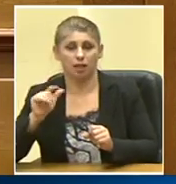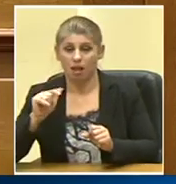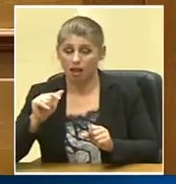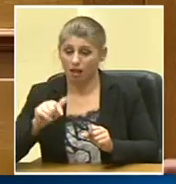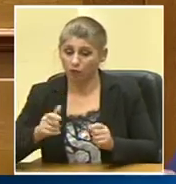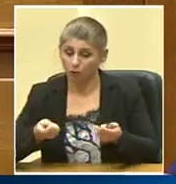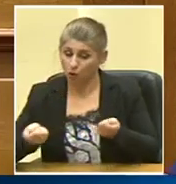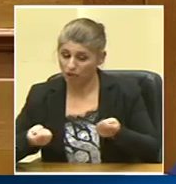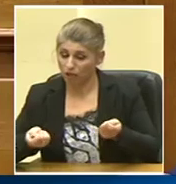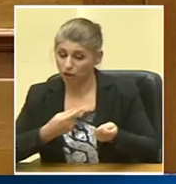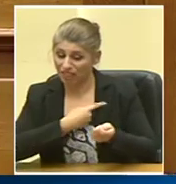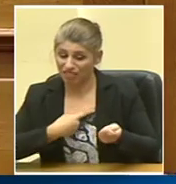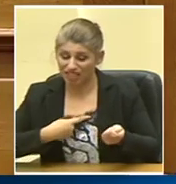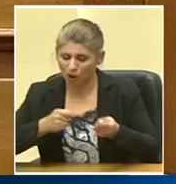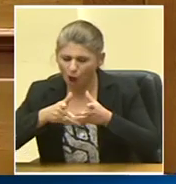οργανωτικό και διοικητικό χάος